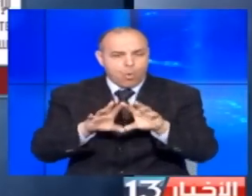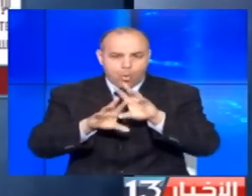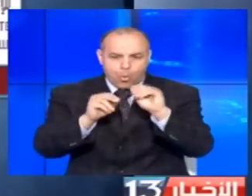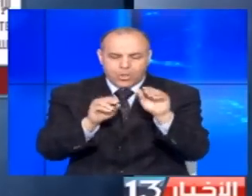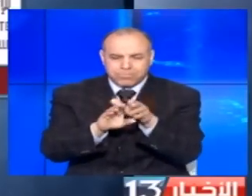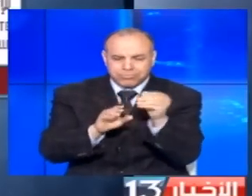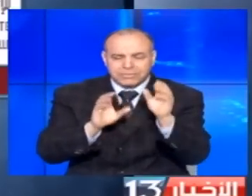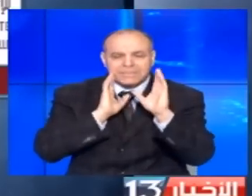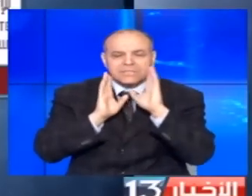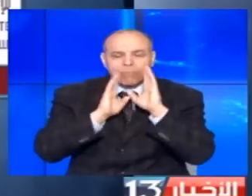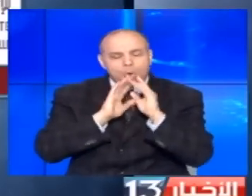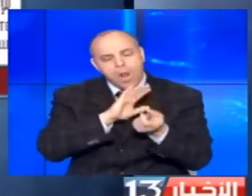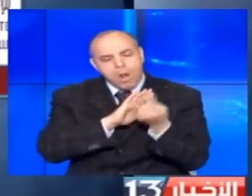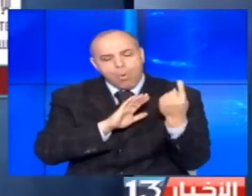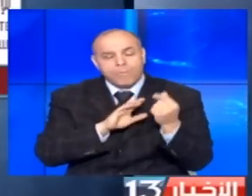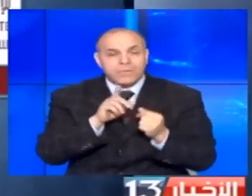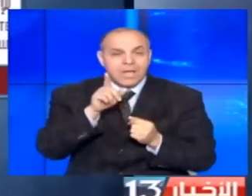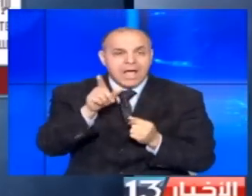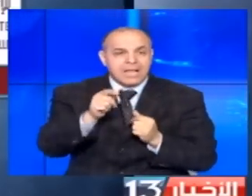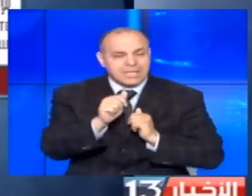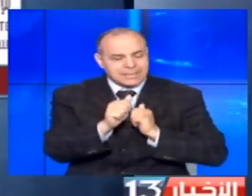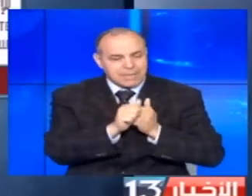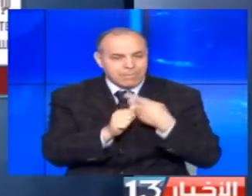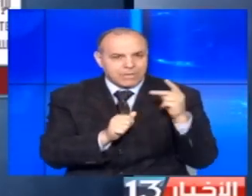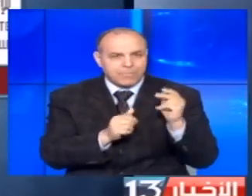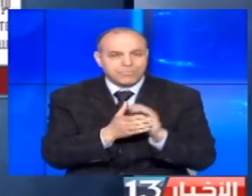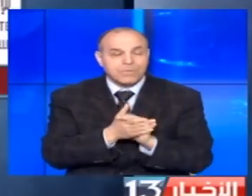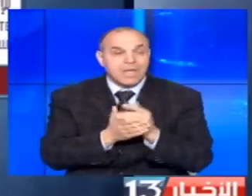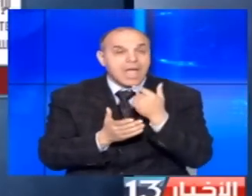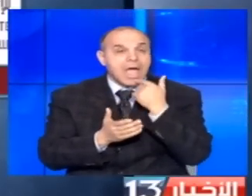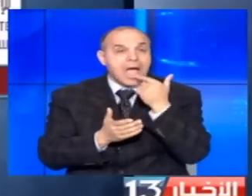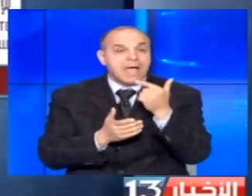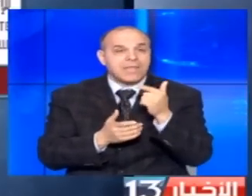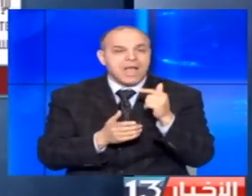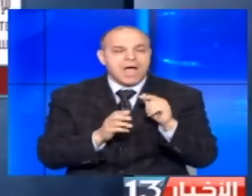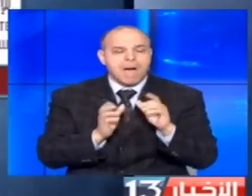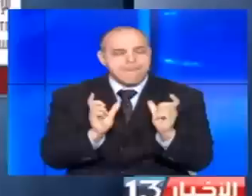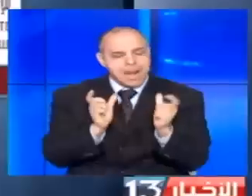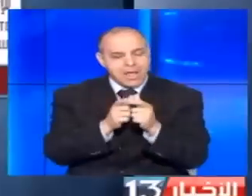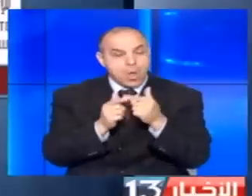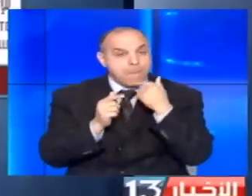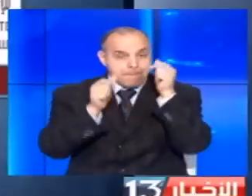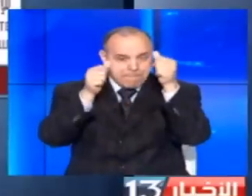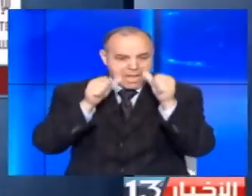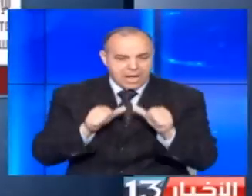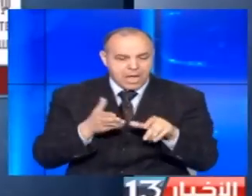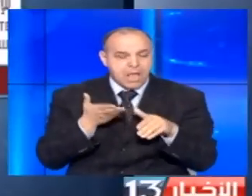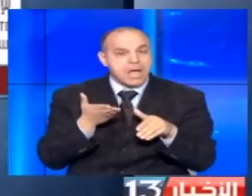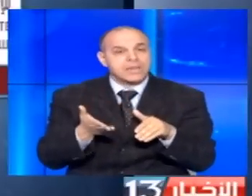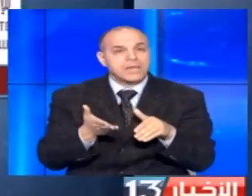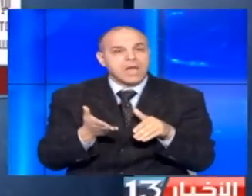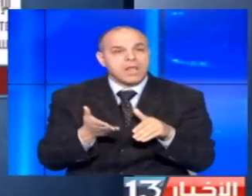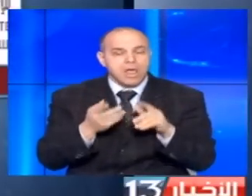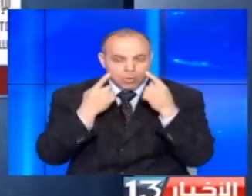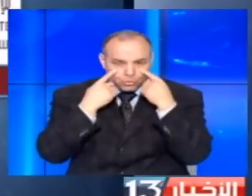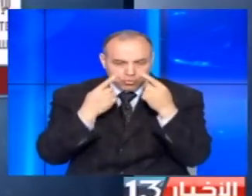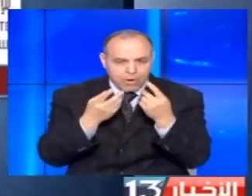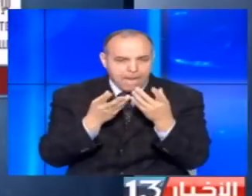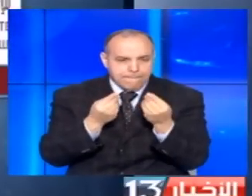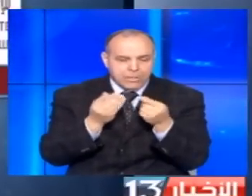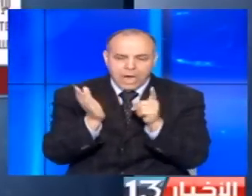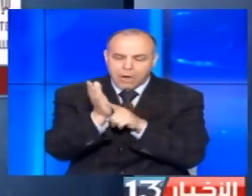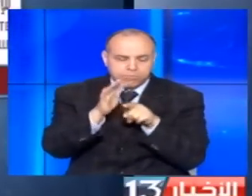صفحات التواصل الاجتماعي التابعه لها وبينت الهيئه في بلاغ لها اليوم انها عاينت عده